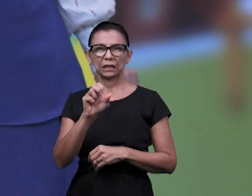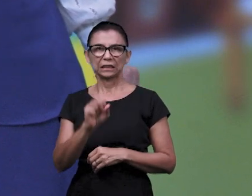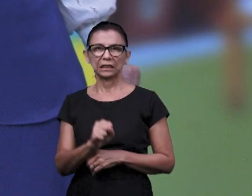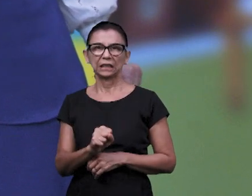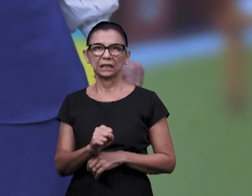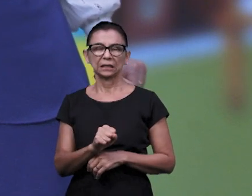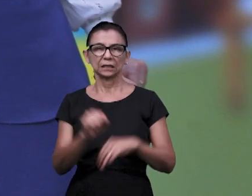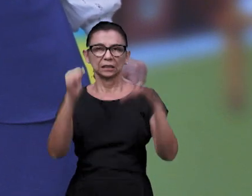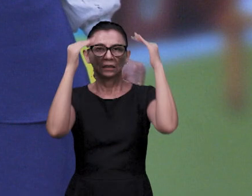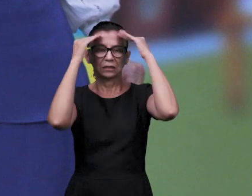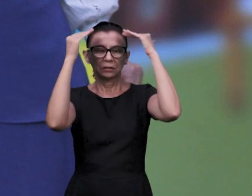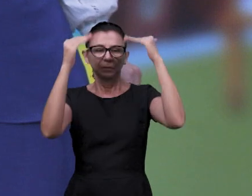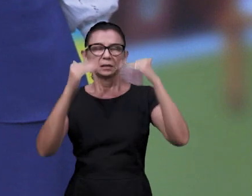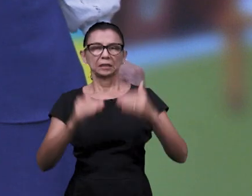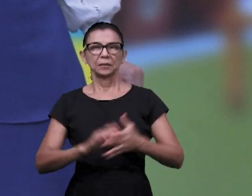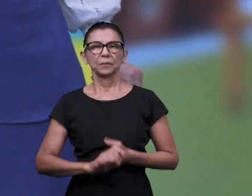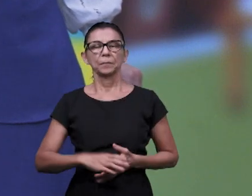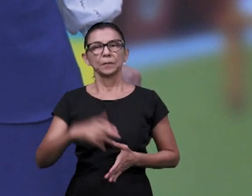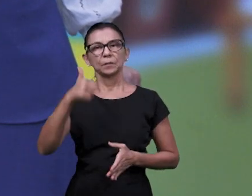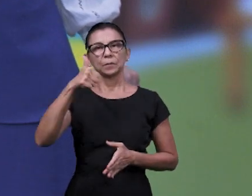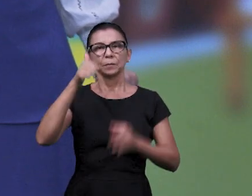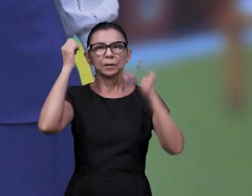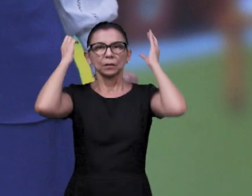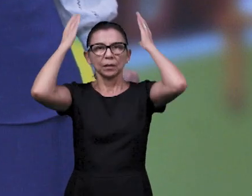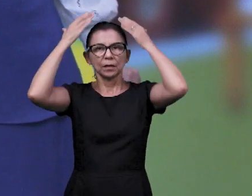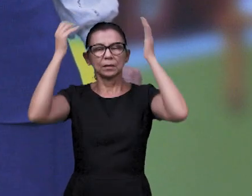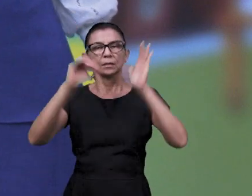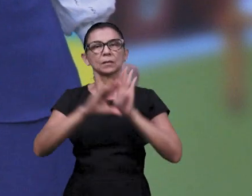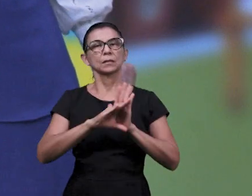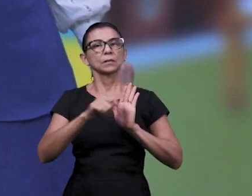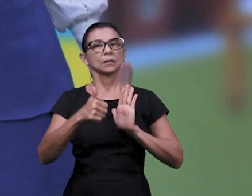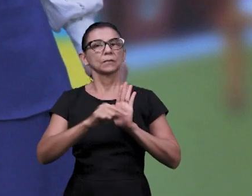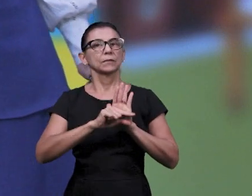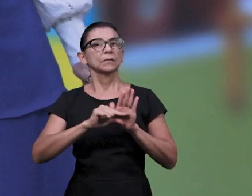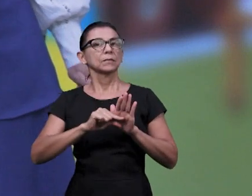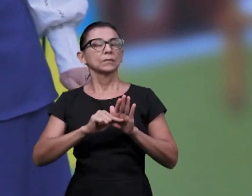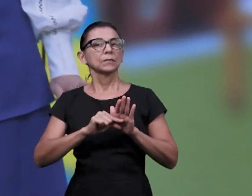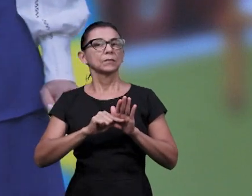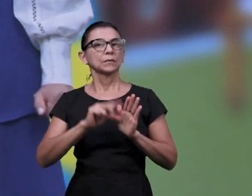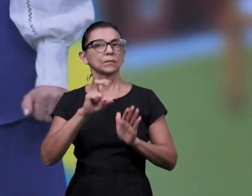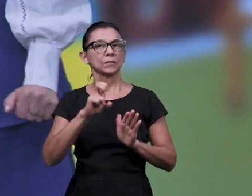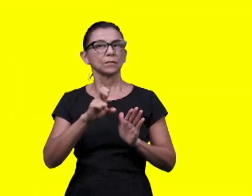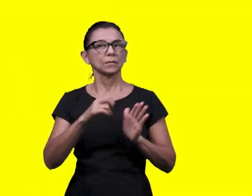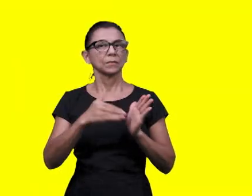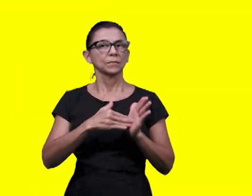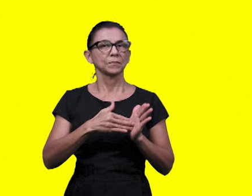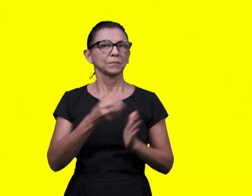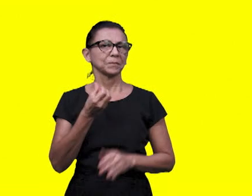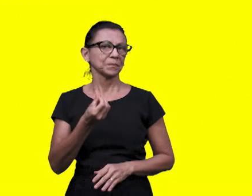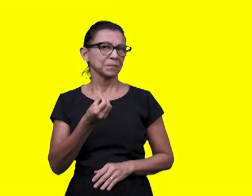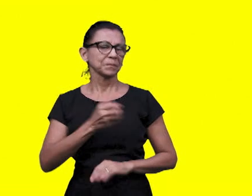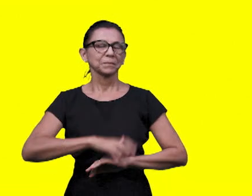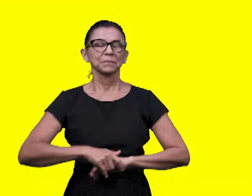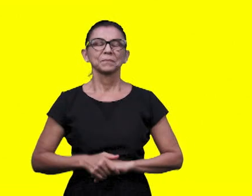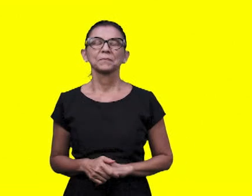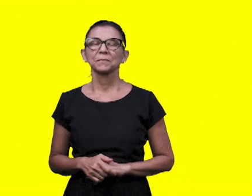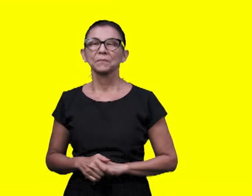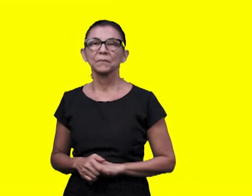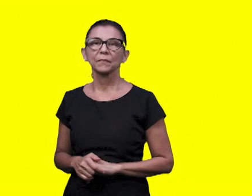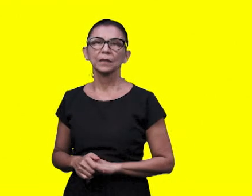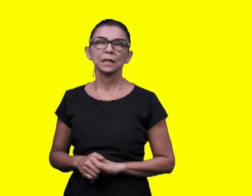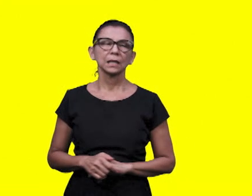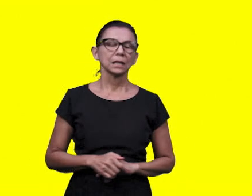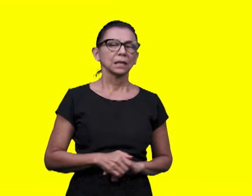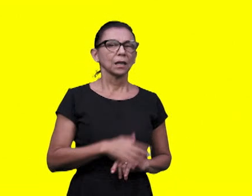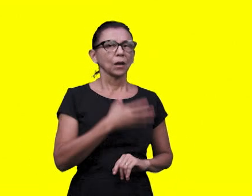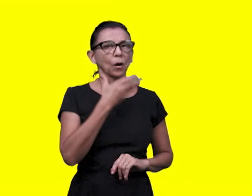Dieu en 1 Samuel, chapitre 1er, versets 5 et 6. Alors